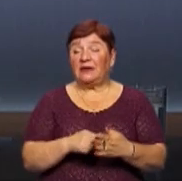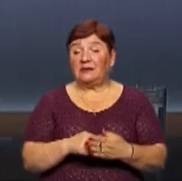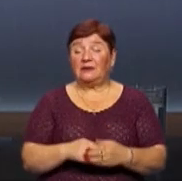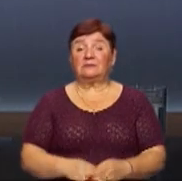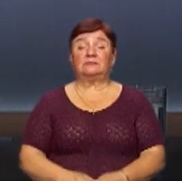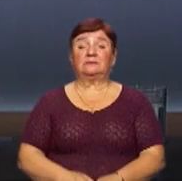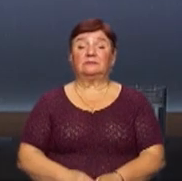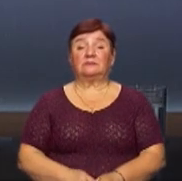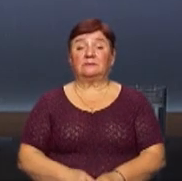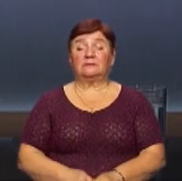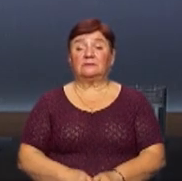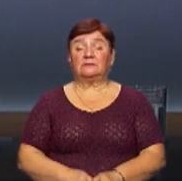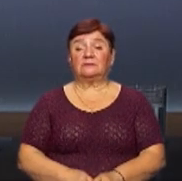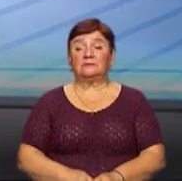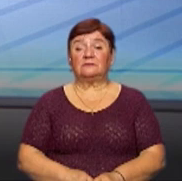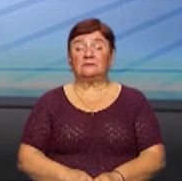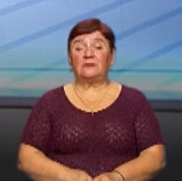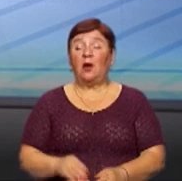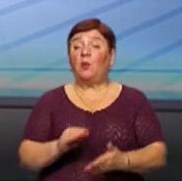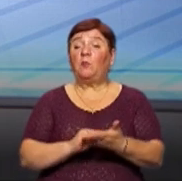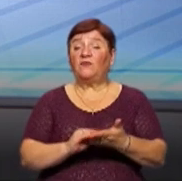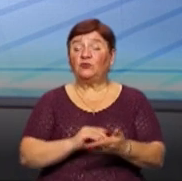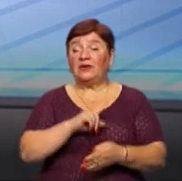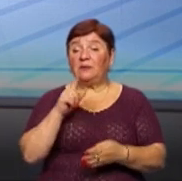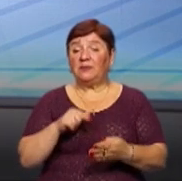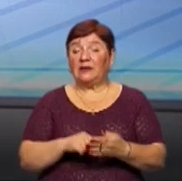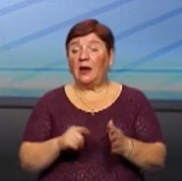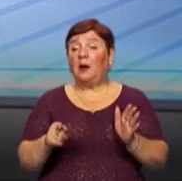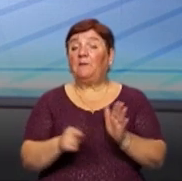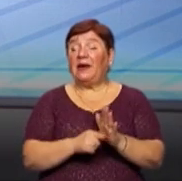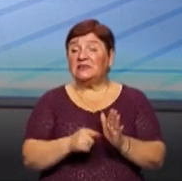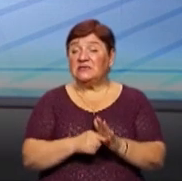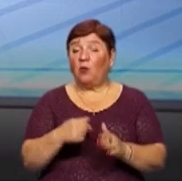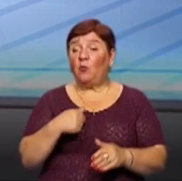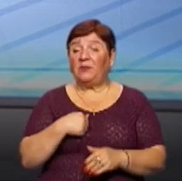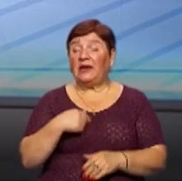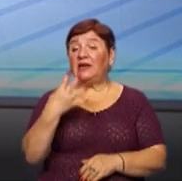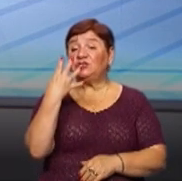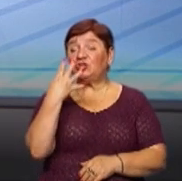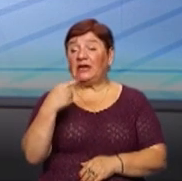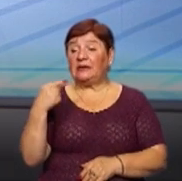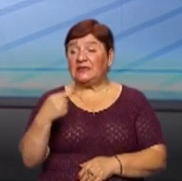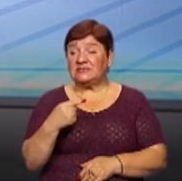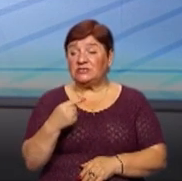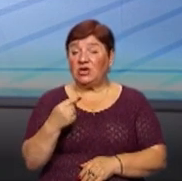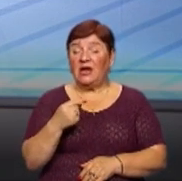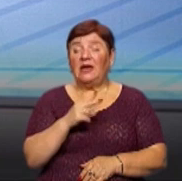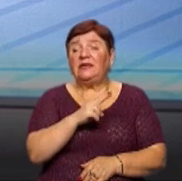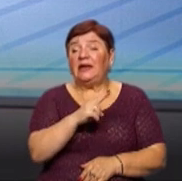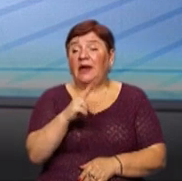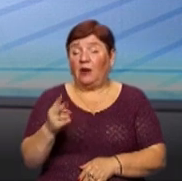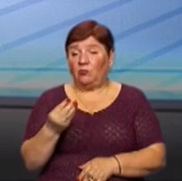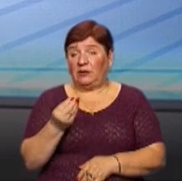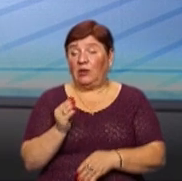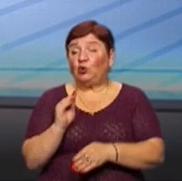поставте. Повторіть ще раз. Ну, пенсія у мене 4 тисячі і ніякої доплати я не